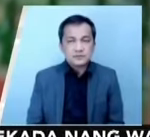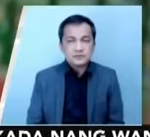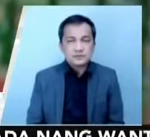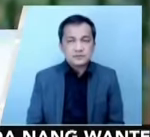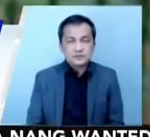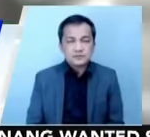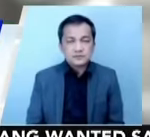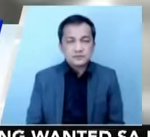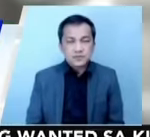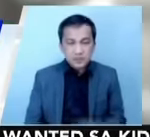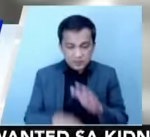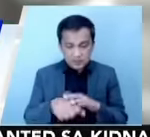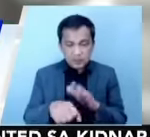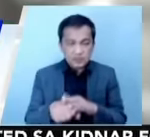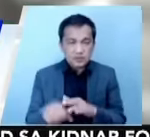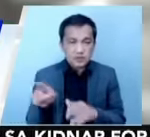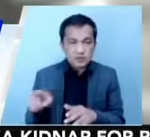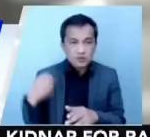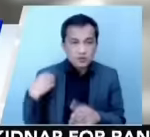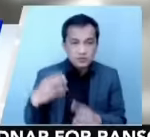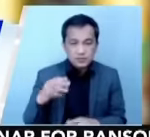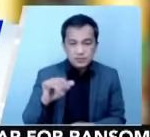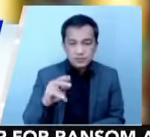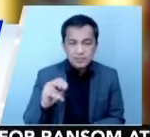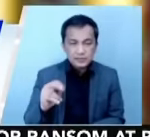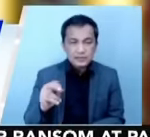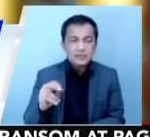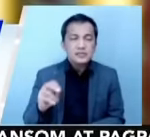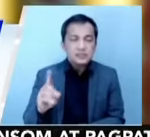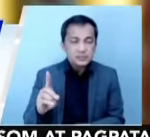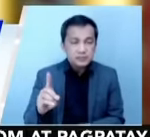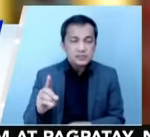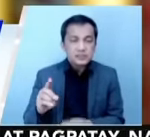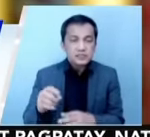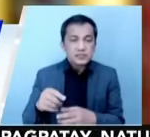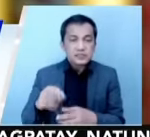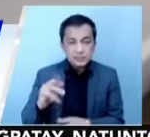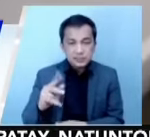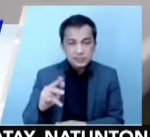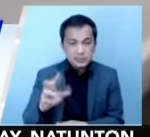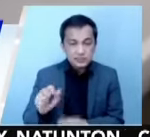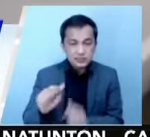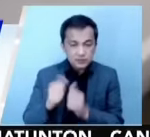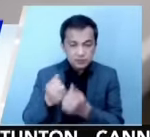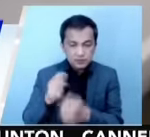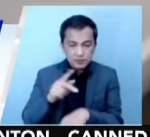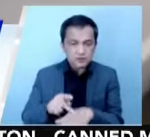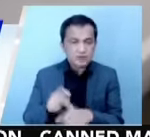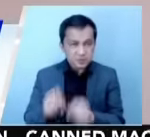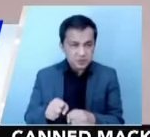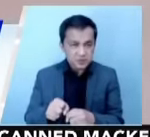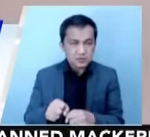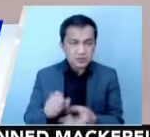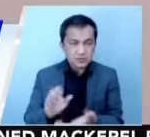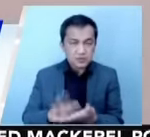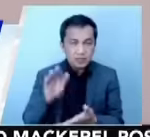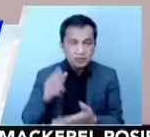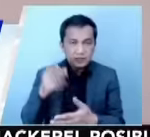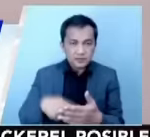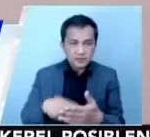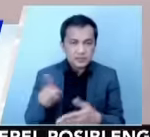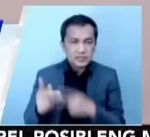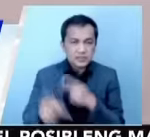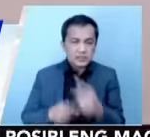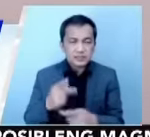Nagbabala ang isang opisyal ng Canned Sardines Association of the Philippines na posibleng tumaas ang presyo ng isang klase ng delatang isda